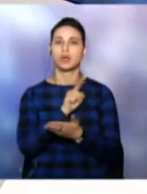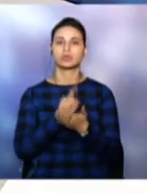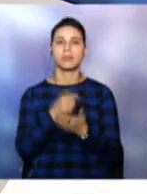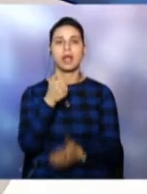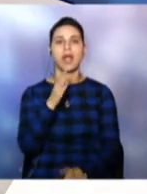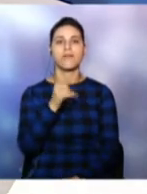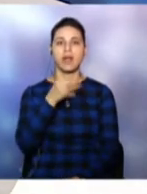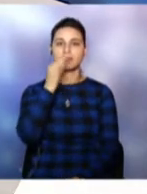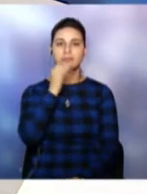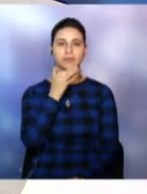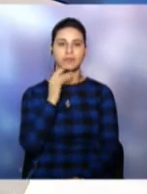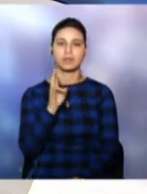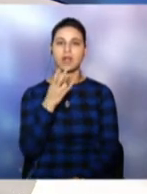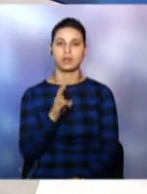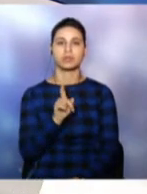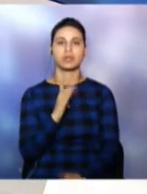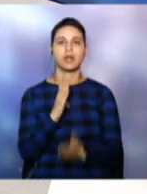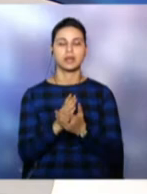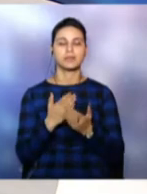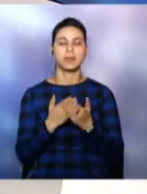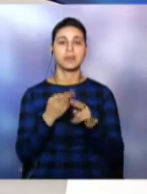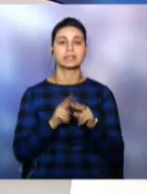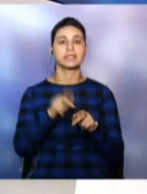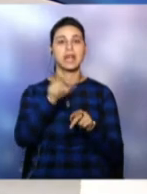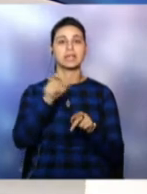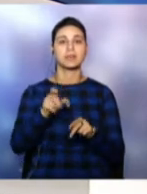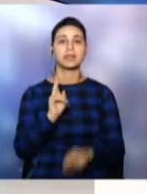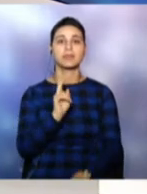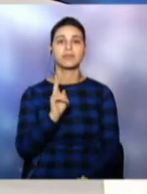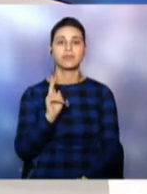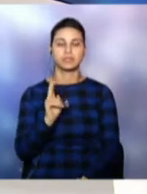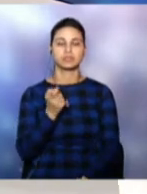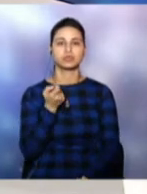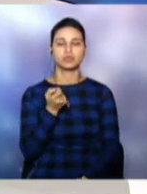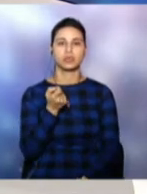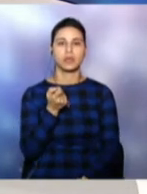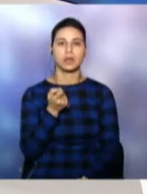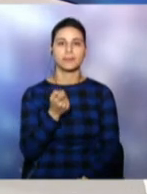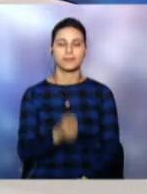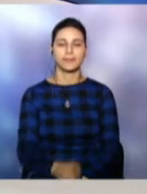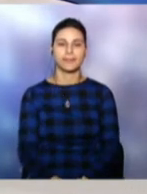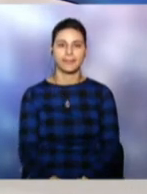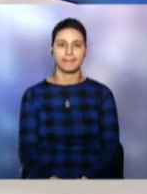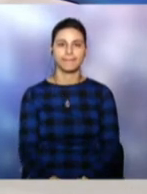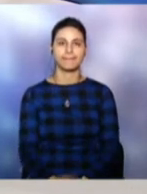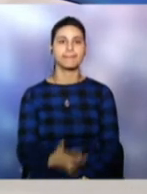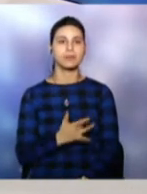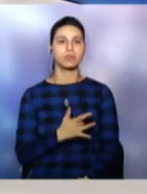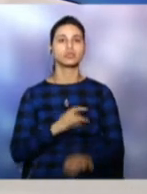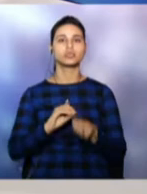კოფეინის რაოდენობა, რომელსაც იღებენ განსაკუთრებით ის ადამიანები, რომლებსაც გარკვეული